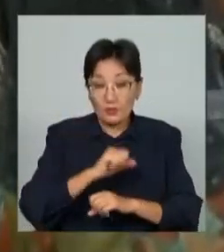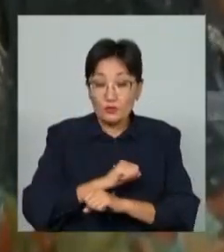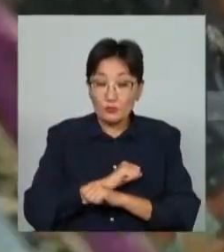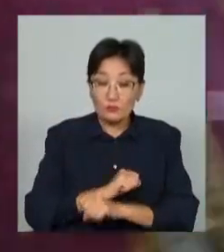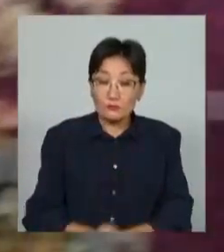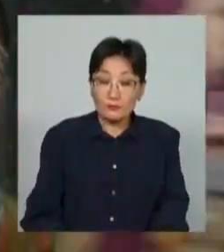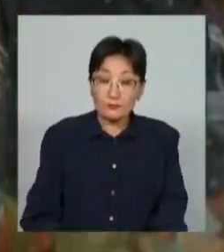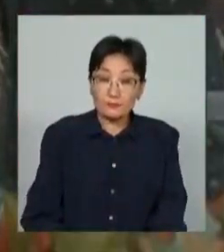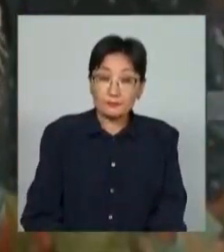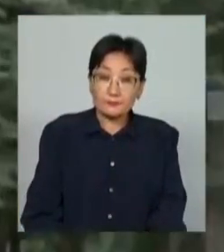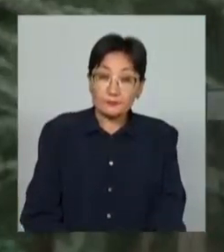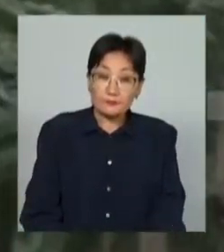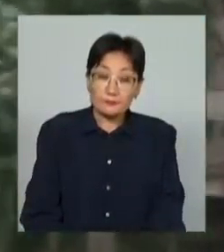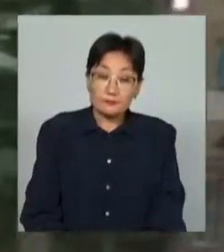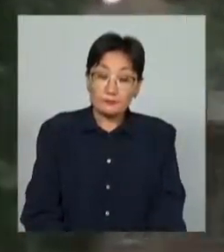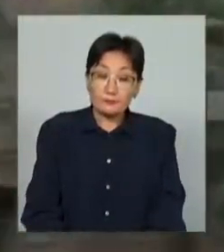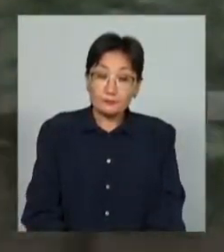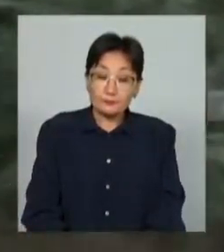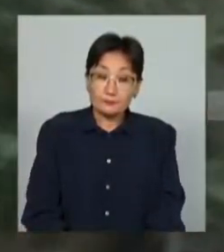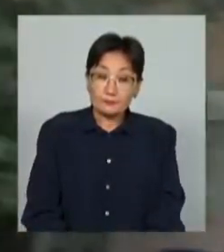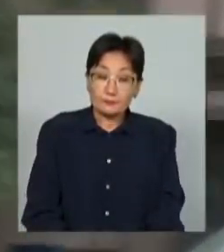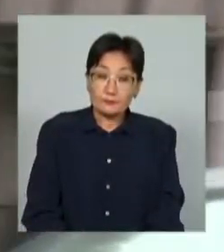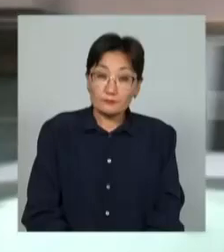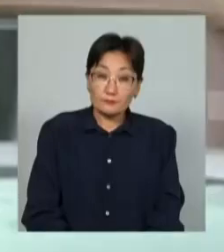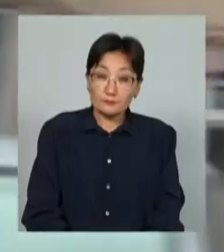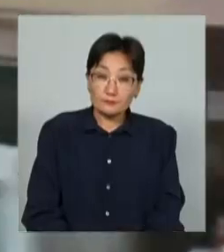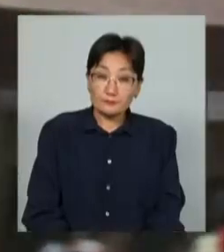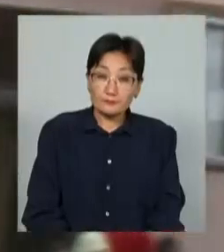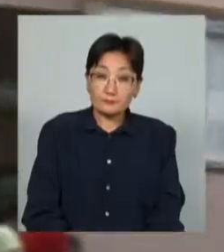Дана Килибаева, Мирей Баед, телеканал Алматы, Тарас.